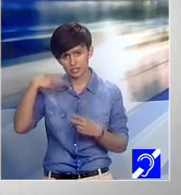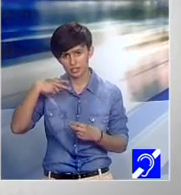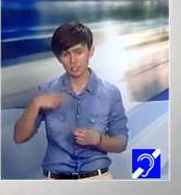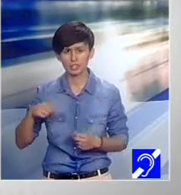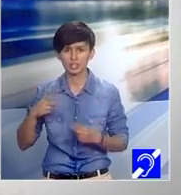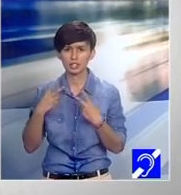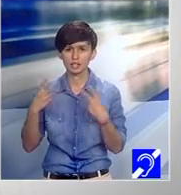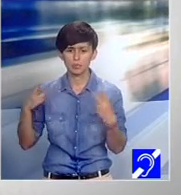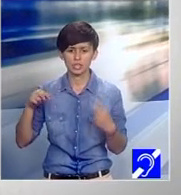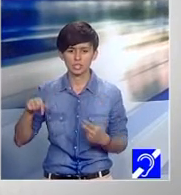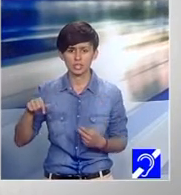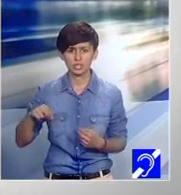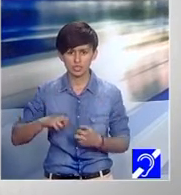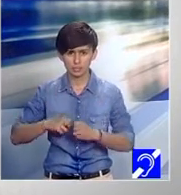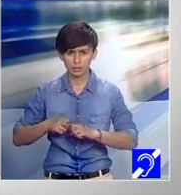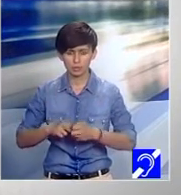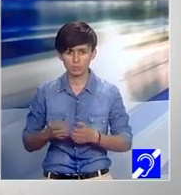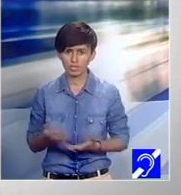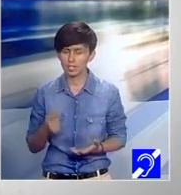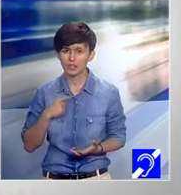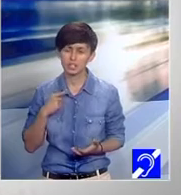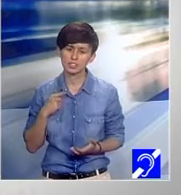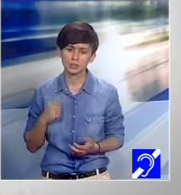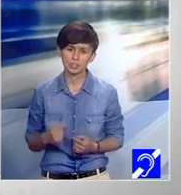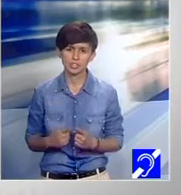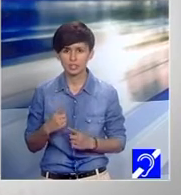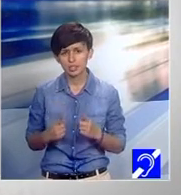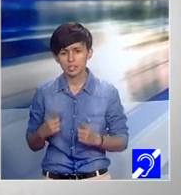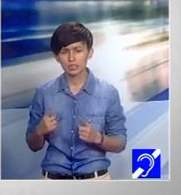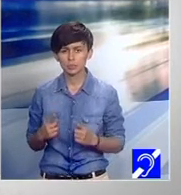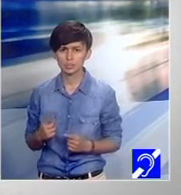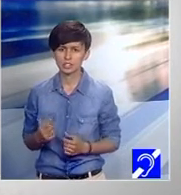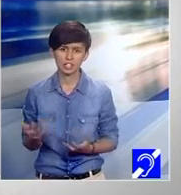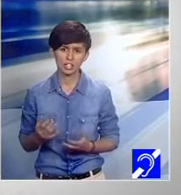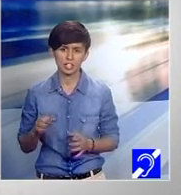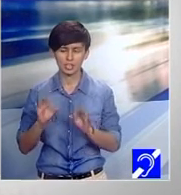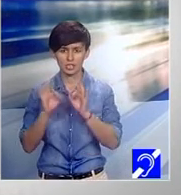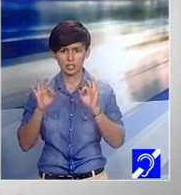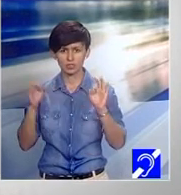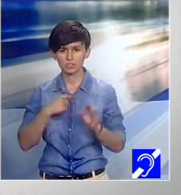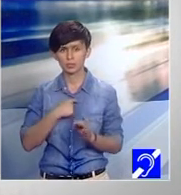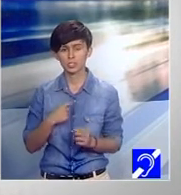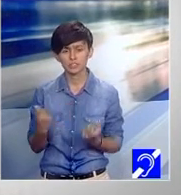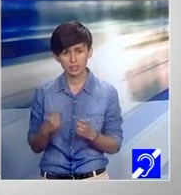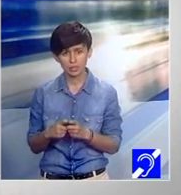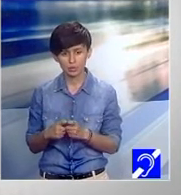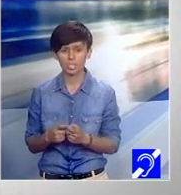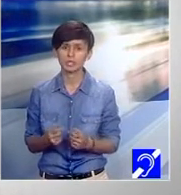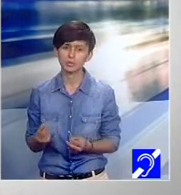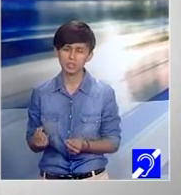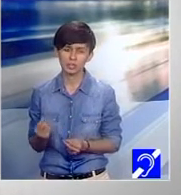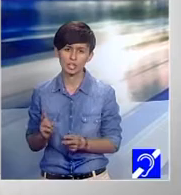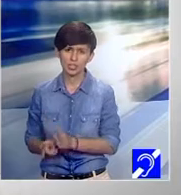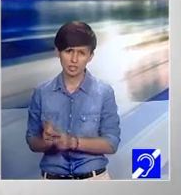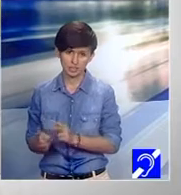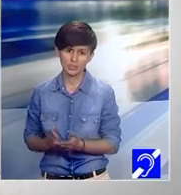una dintre puținele erori născute de metabolism, a cărei evoluție poate fi stopată printr-un tratament continuu și constant.